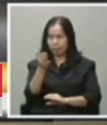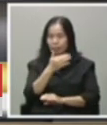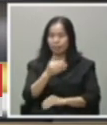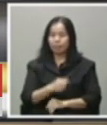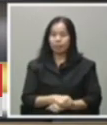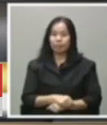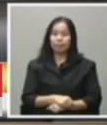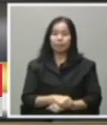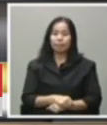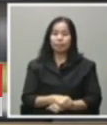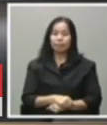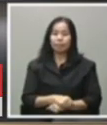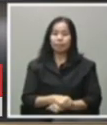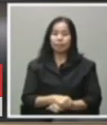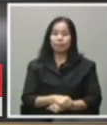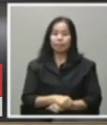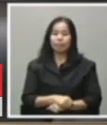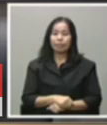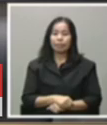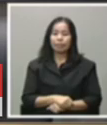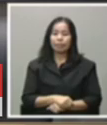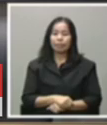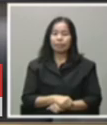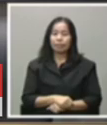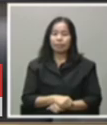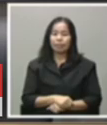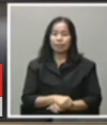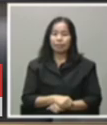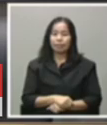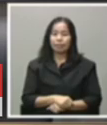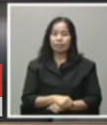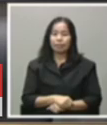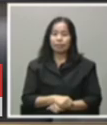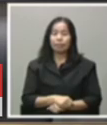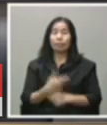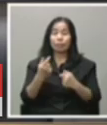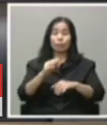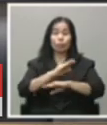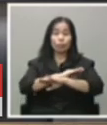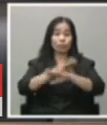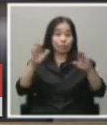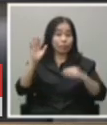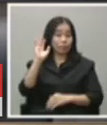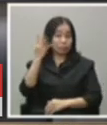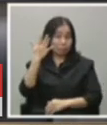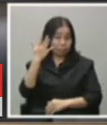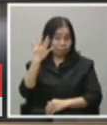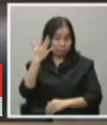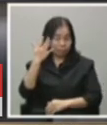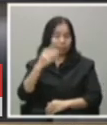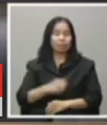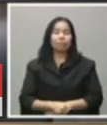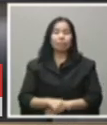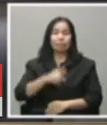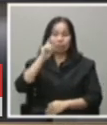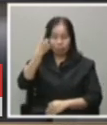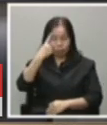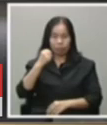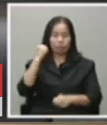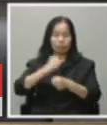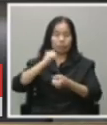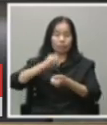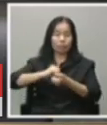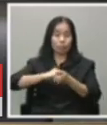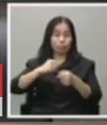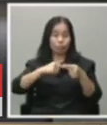ครับท่านประธานครับเอาท่านประธานครับนอกจากไม่ยกเลิกต่อสัญญาให้ไปเปลี่ยนแปลงสาระสำคั